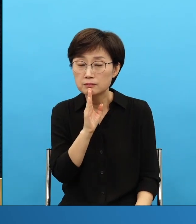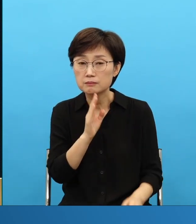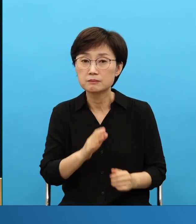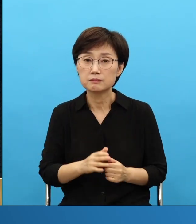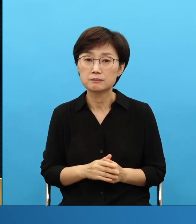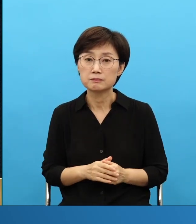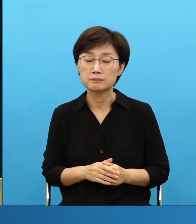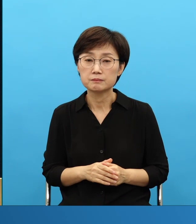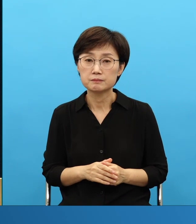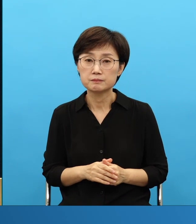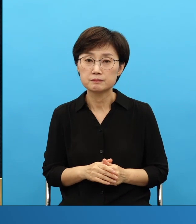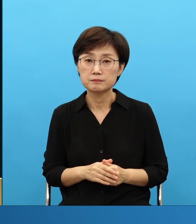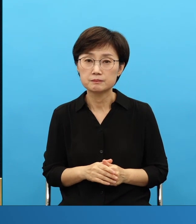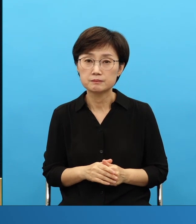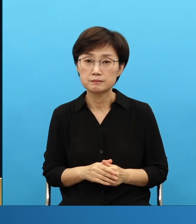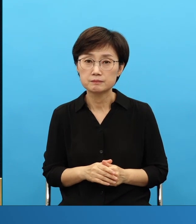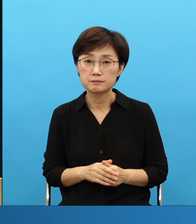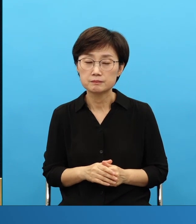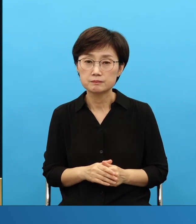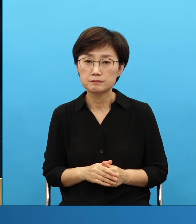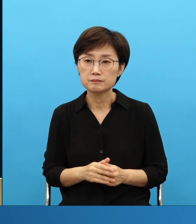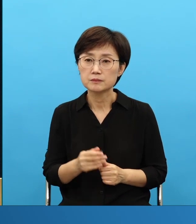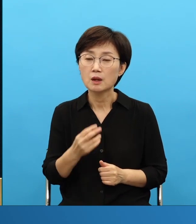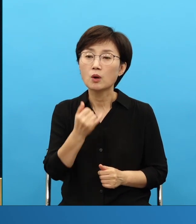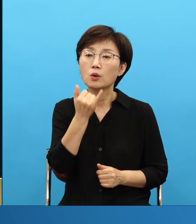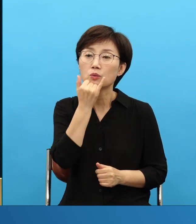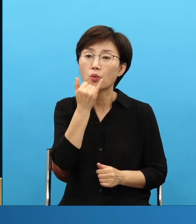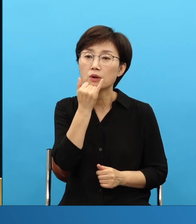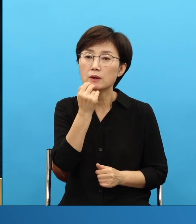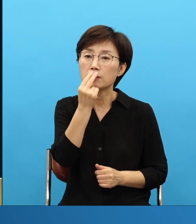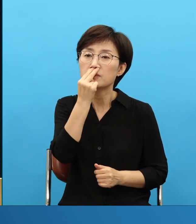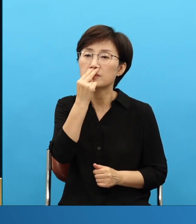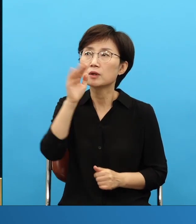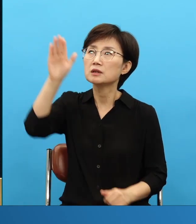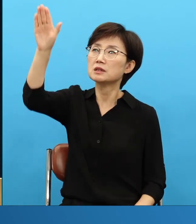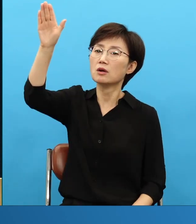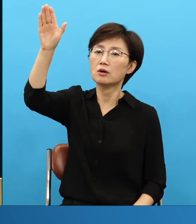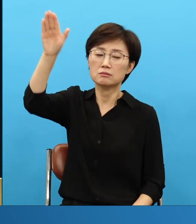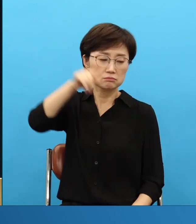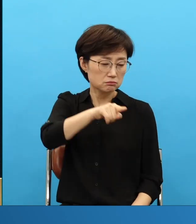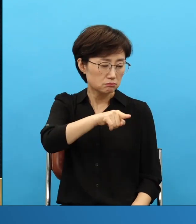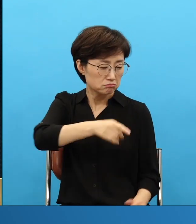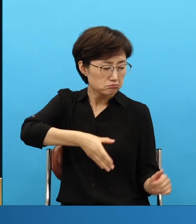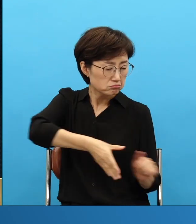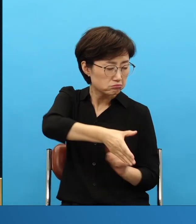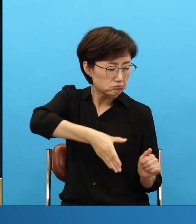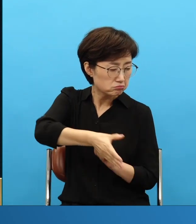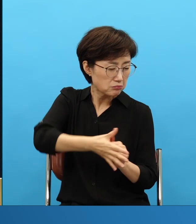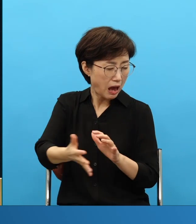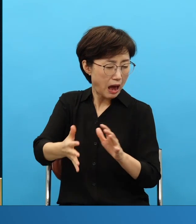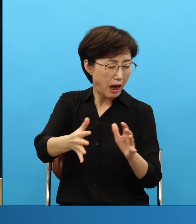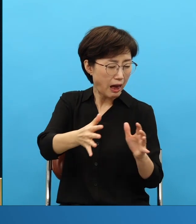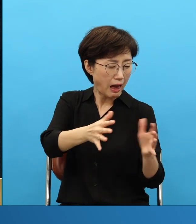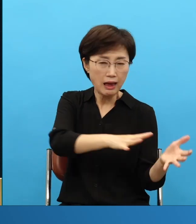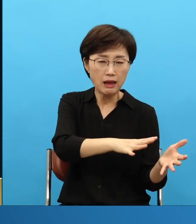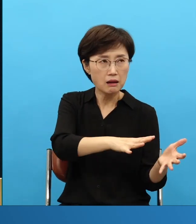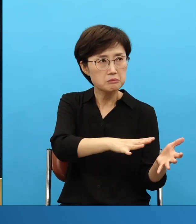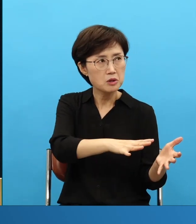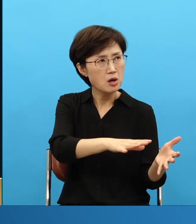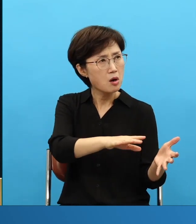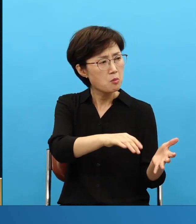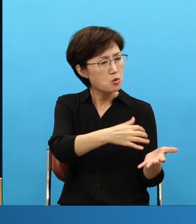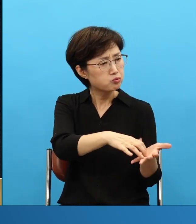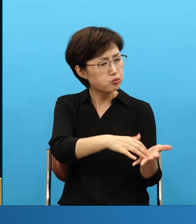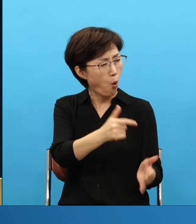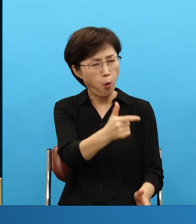gas chambers and beaten to death. How 저 can that be? 히틀러는요, 뭐 자기 나름대로 이유했겠지만은 막 몇백만을 그냥 죽인 거예요. We see that Adolf Hitler